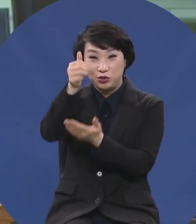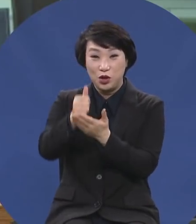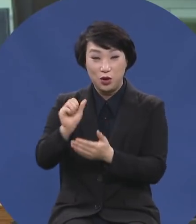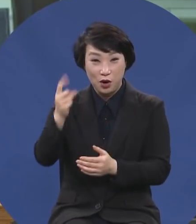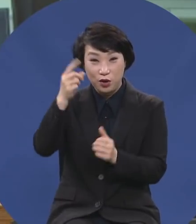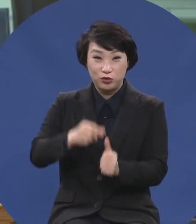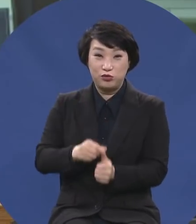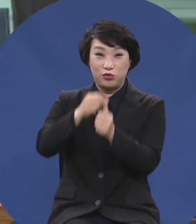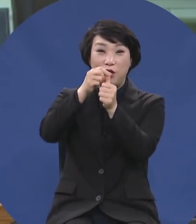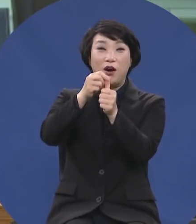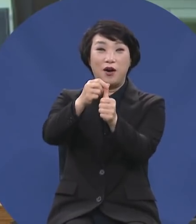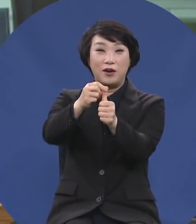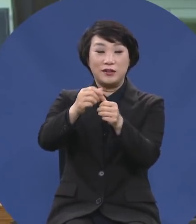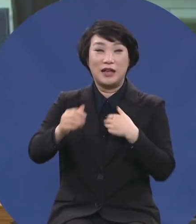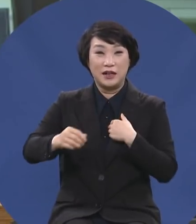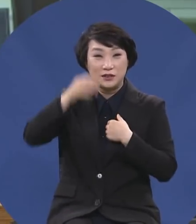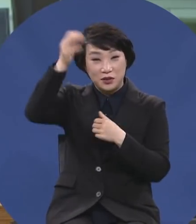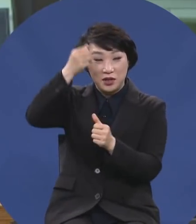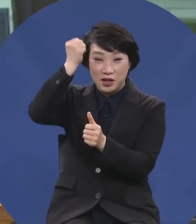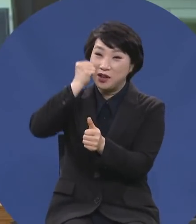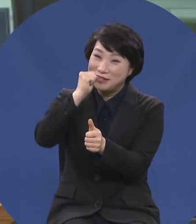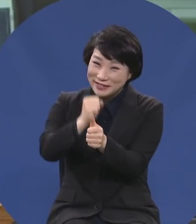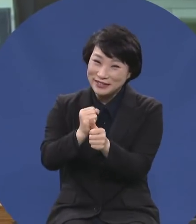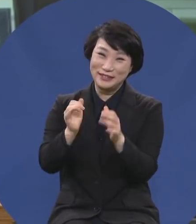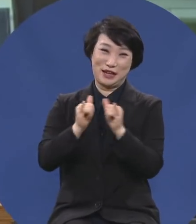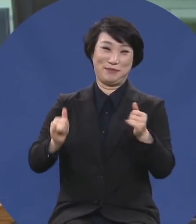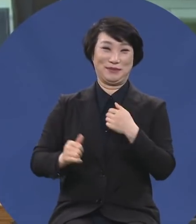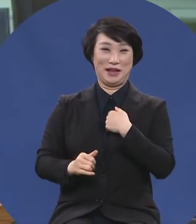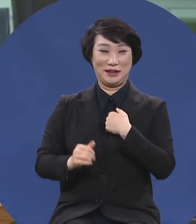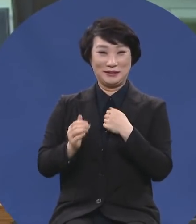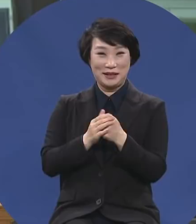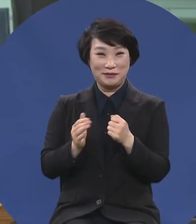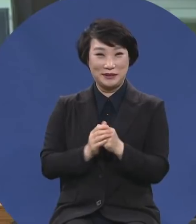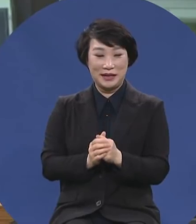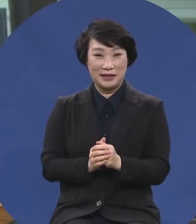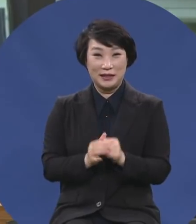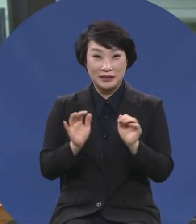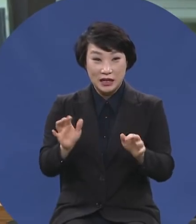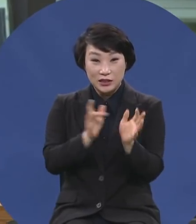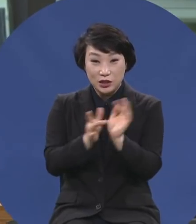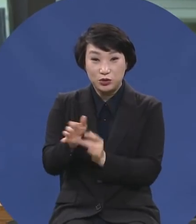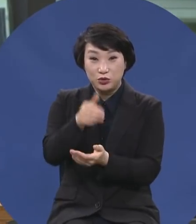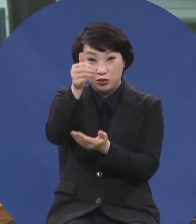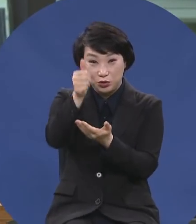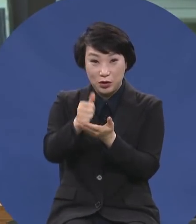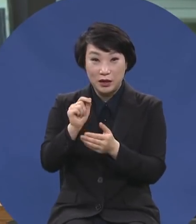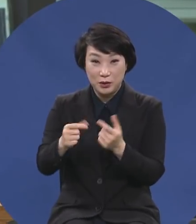성령이 임하여 인친 자이기 때문이라 이 말입니다. 예수 그리스도께서 이렇게 육체로